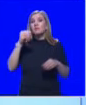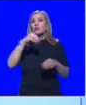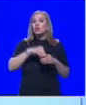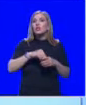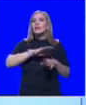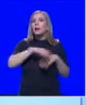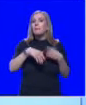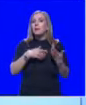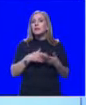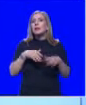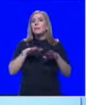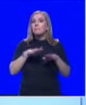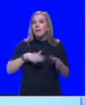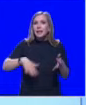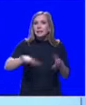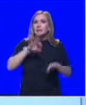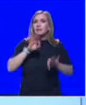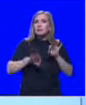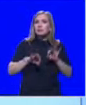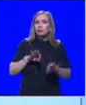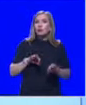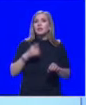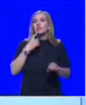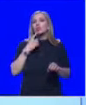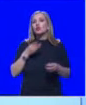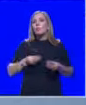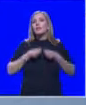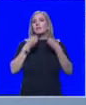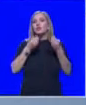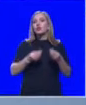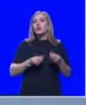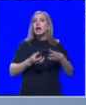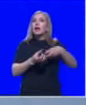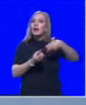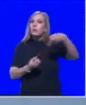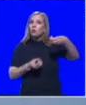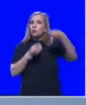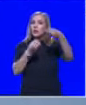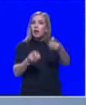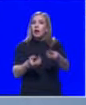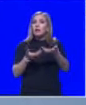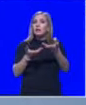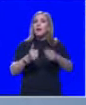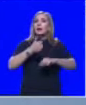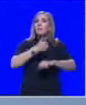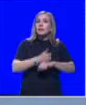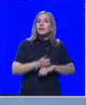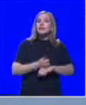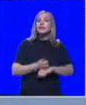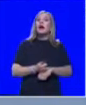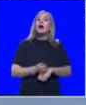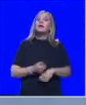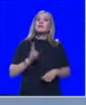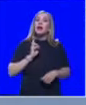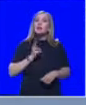Включително са намесени и местните избори. Защо била връчена грамота на кметицата на Казанлък по